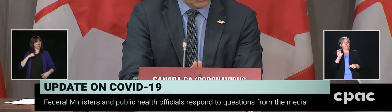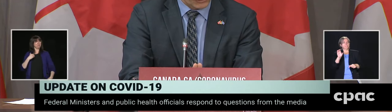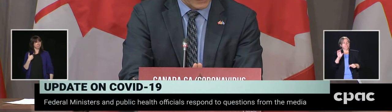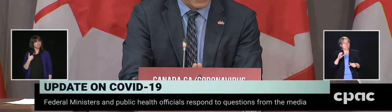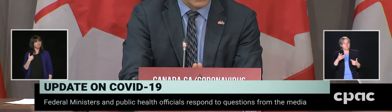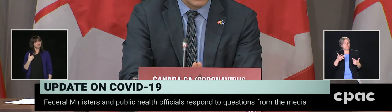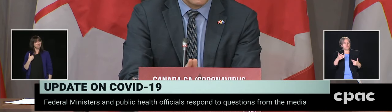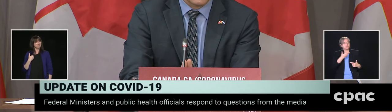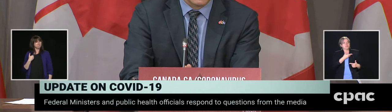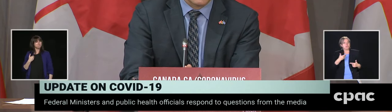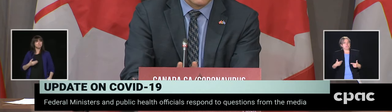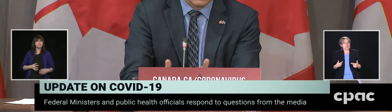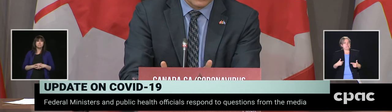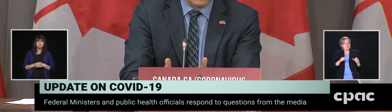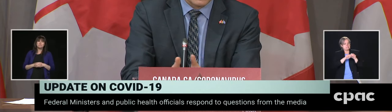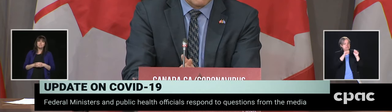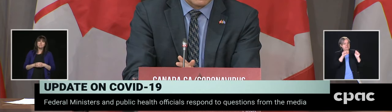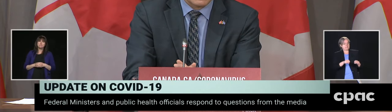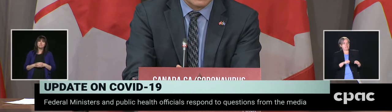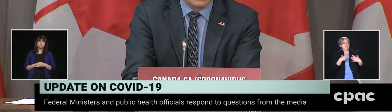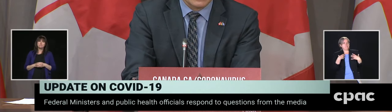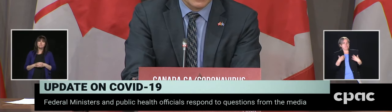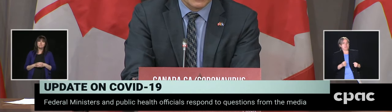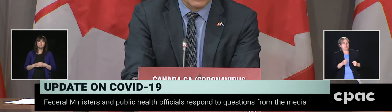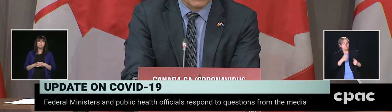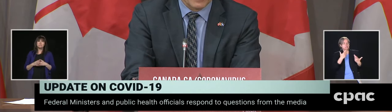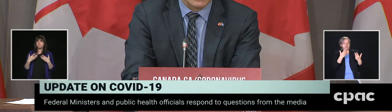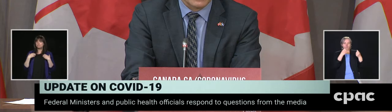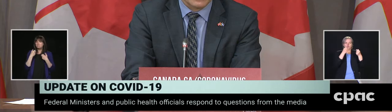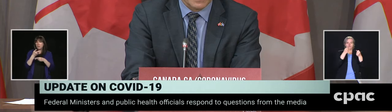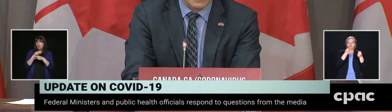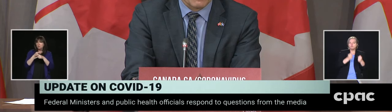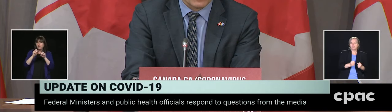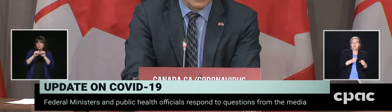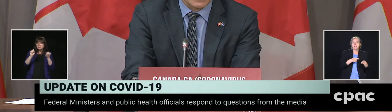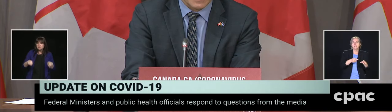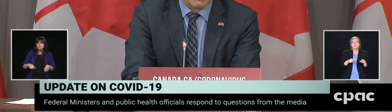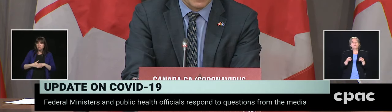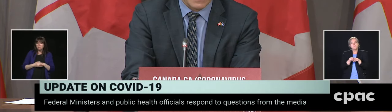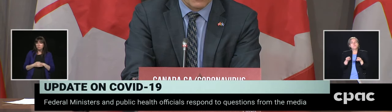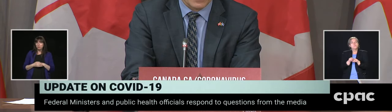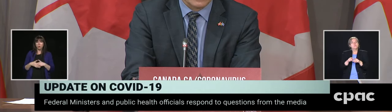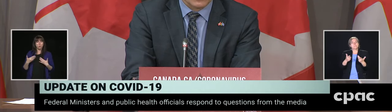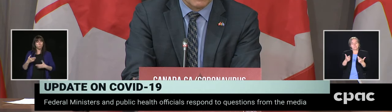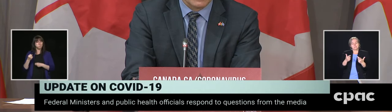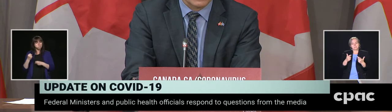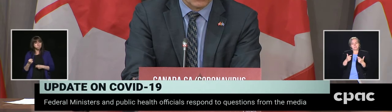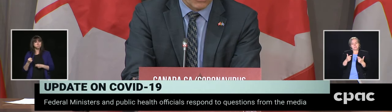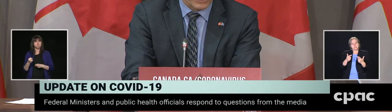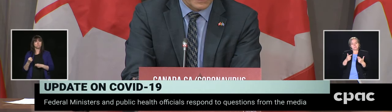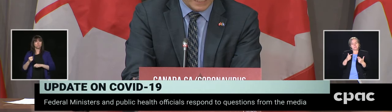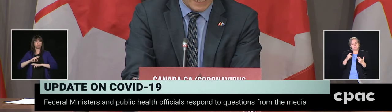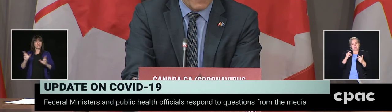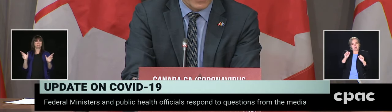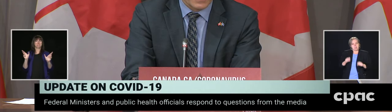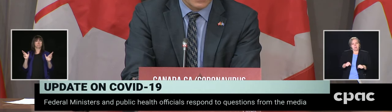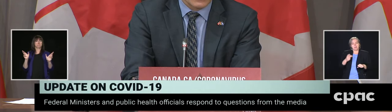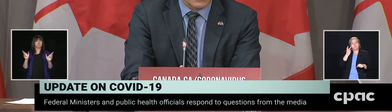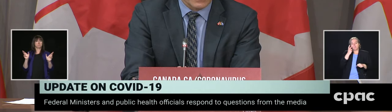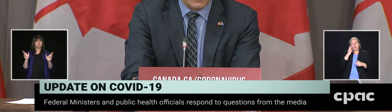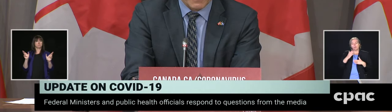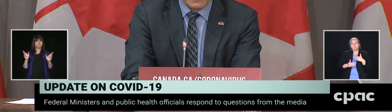publique solide et de capacité de passer à la prochaine étape, à la relance économique, qui sont